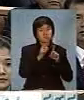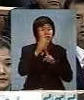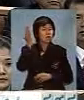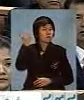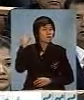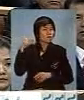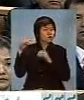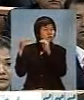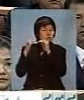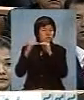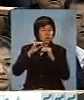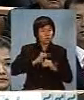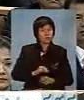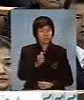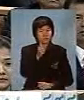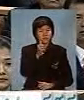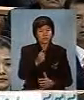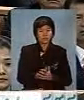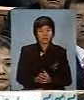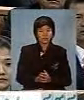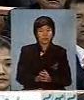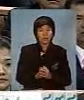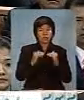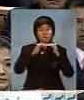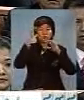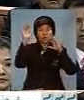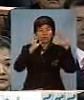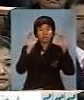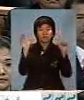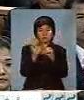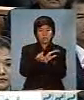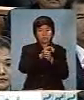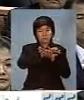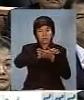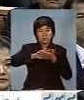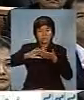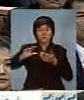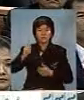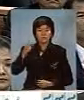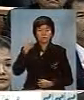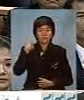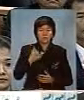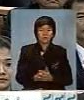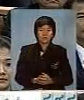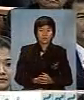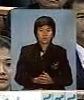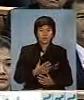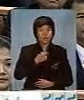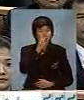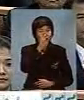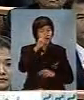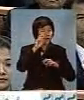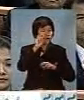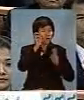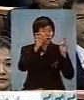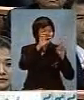ผมว่าบรรยากาศประชาธิปไตยของเราคงจะราบรื่นผมจับประเด็นการอภิปรายของ